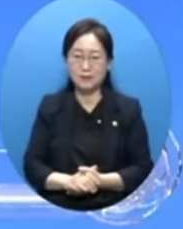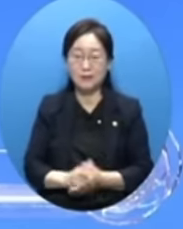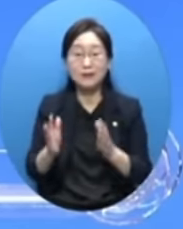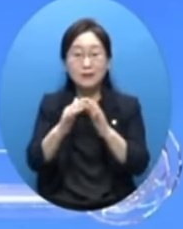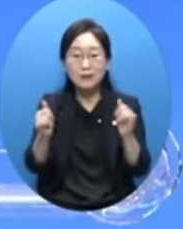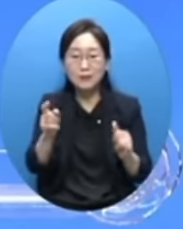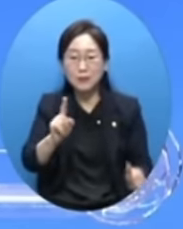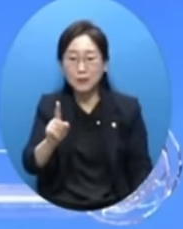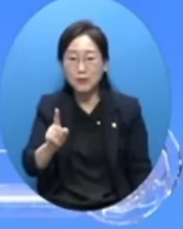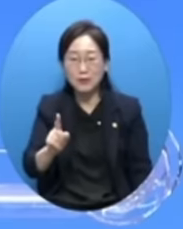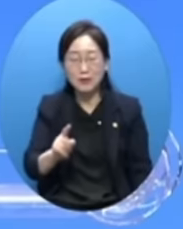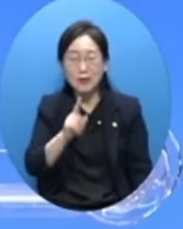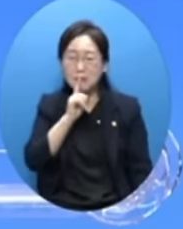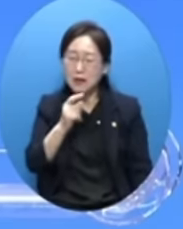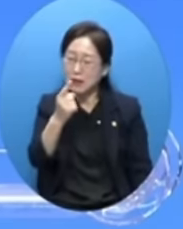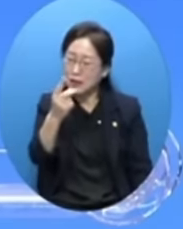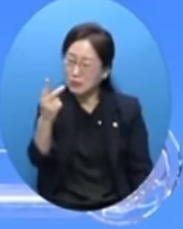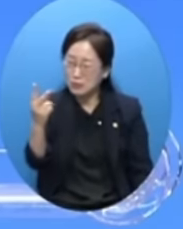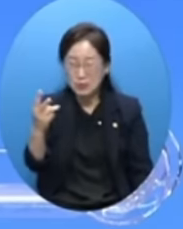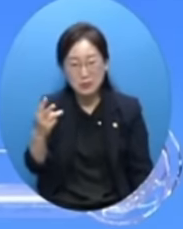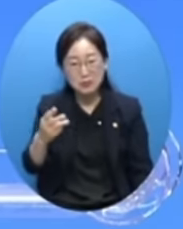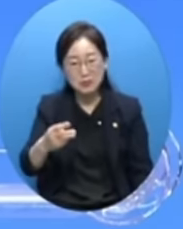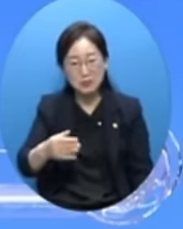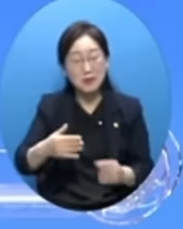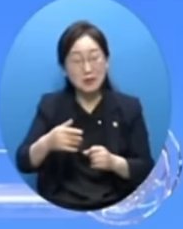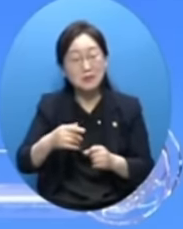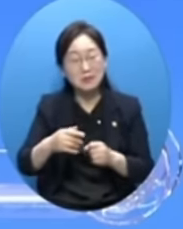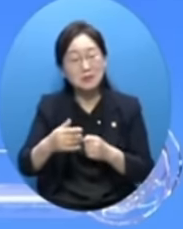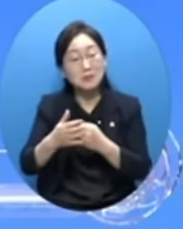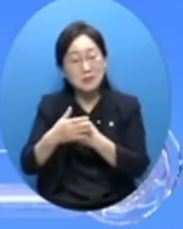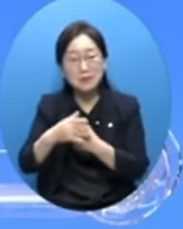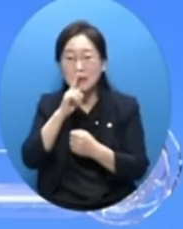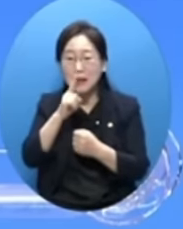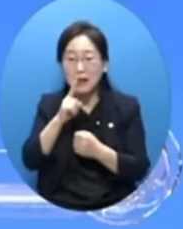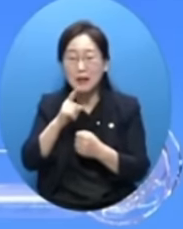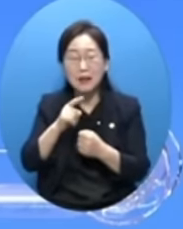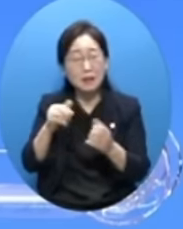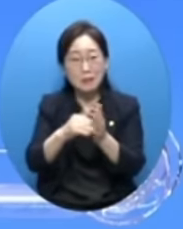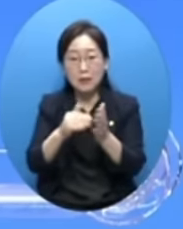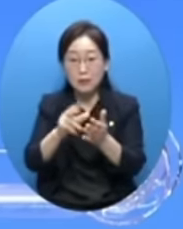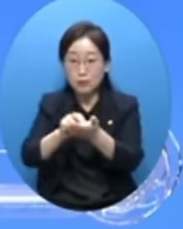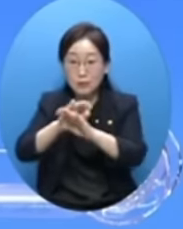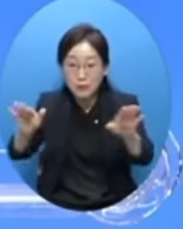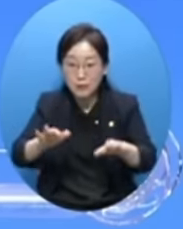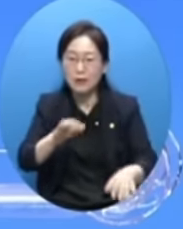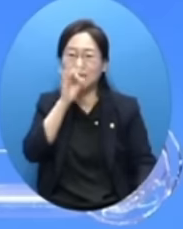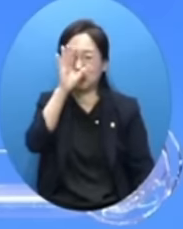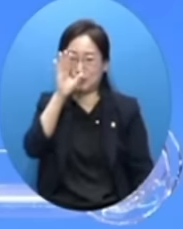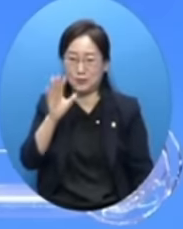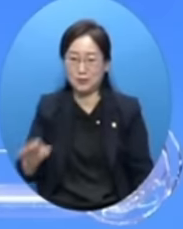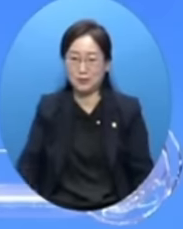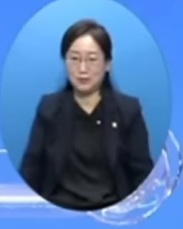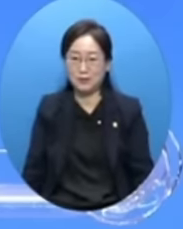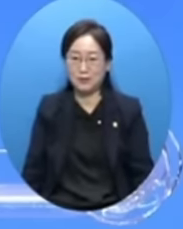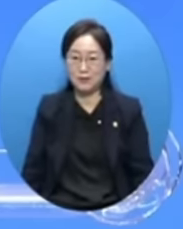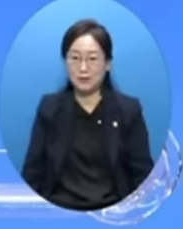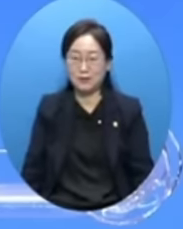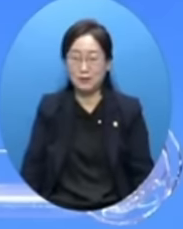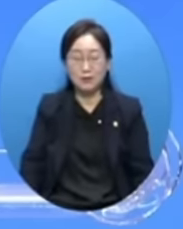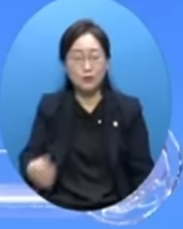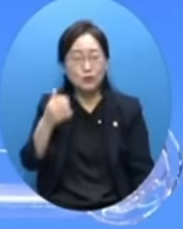사람은 우리에게 한두 말 동정의 말을 해주든 있어도 문제를 해결해 주지 못합니다. 그분이